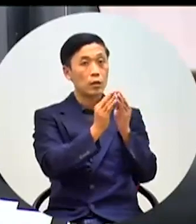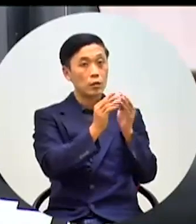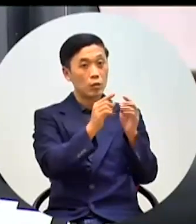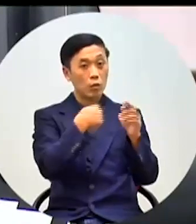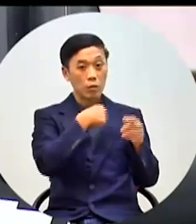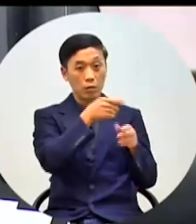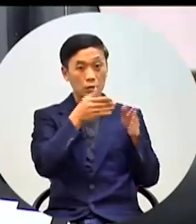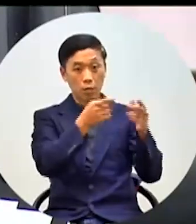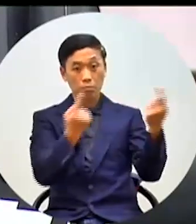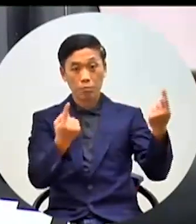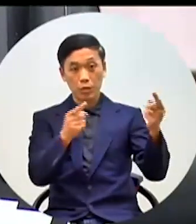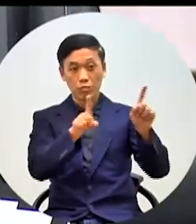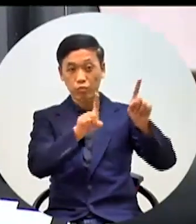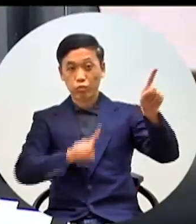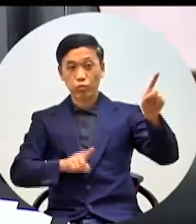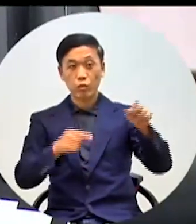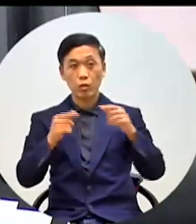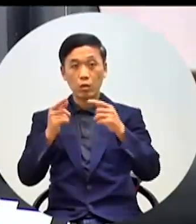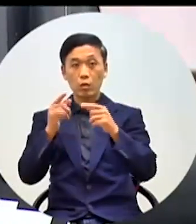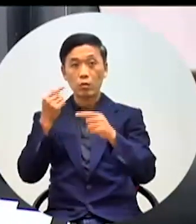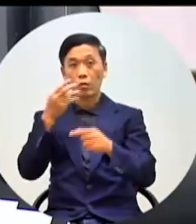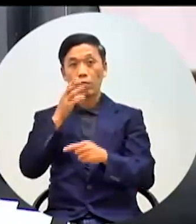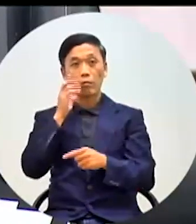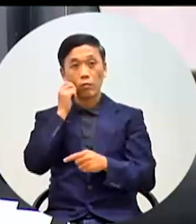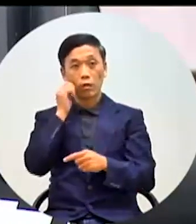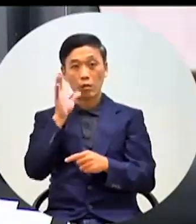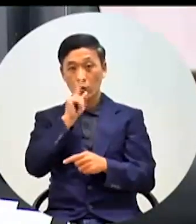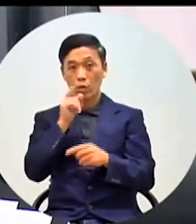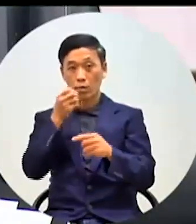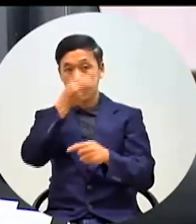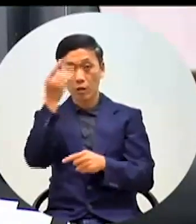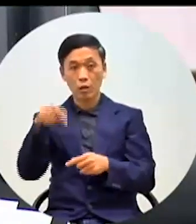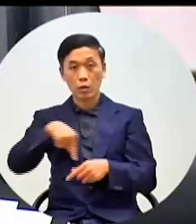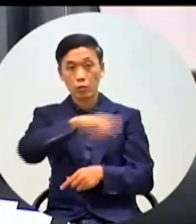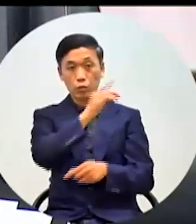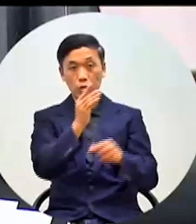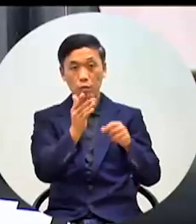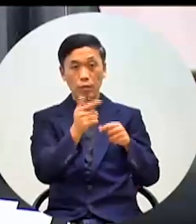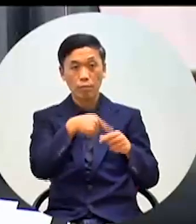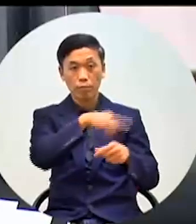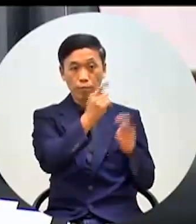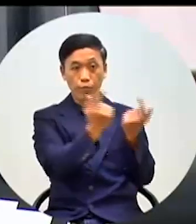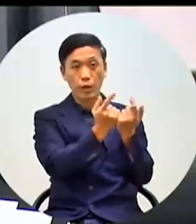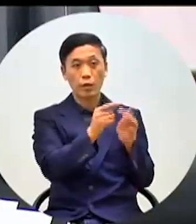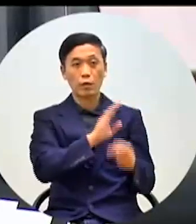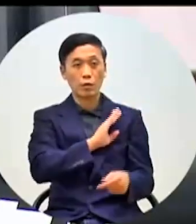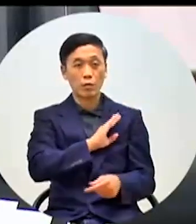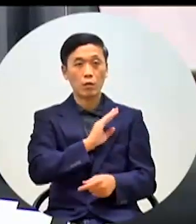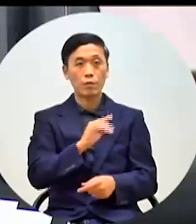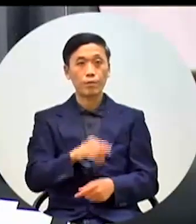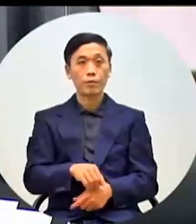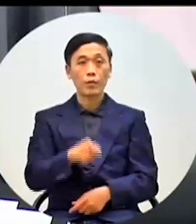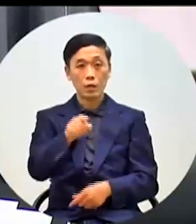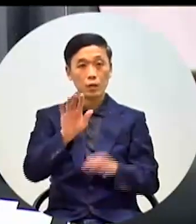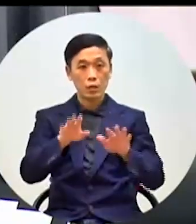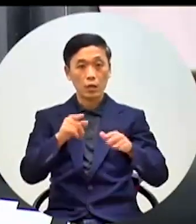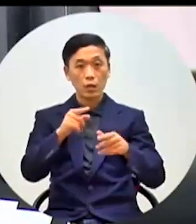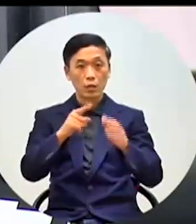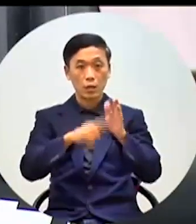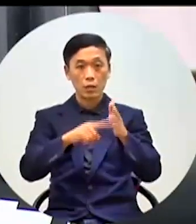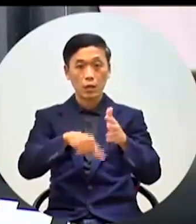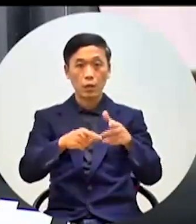难怪我们的年轻人会北漂、中漂，甚至往桃园漂啊。所以我想，市长是不是可以请你简单的先给我回答这个